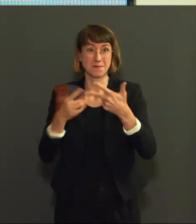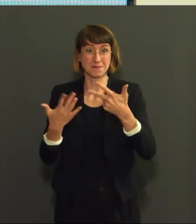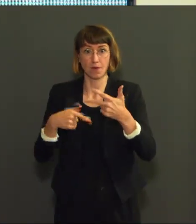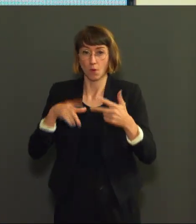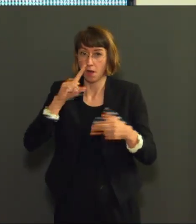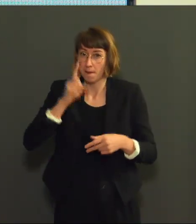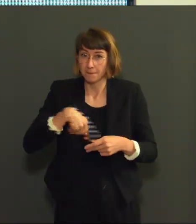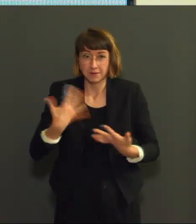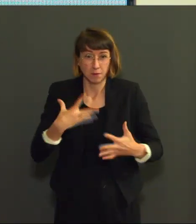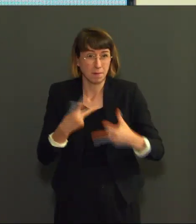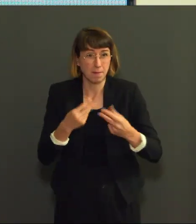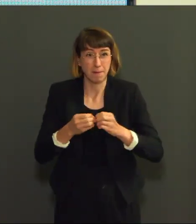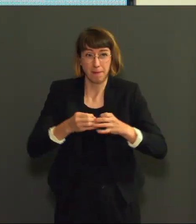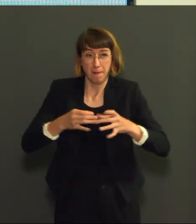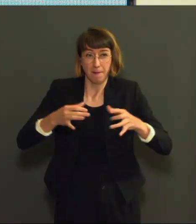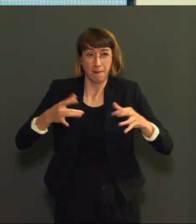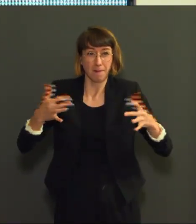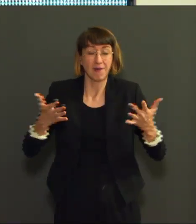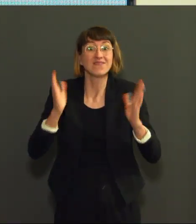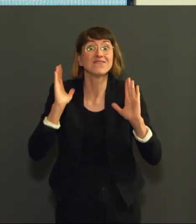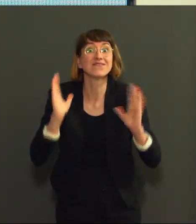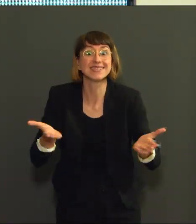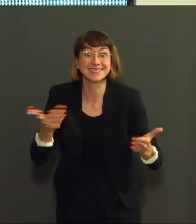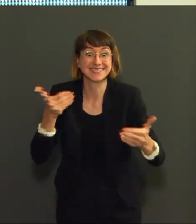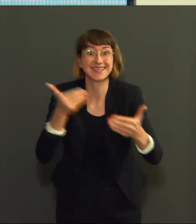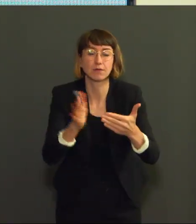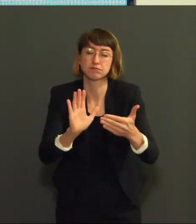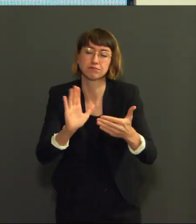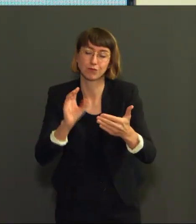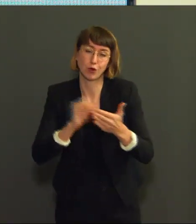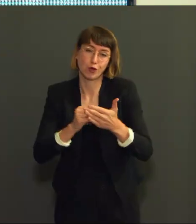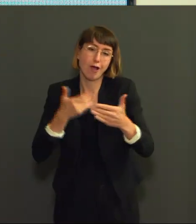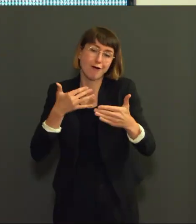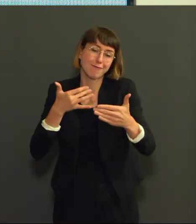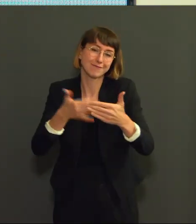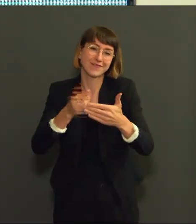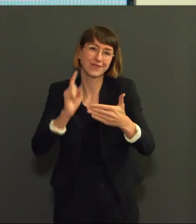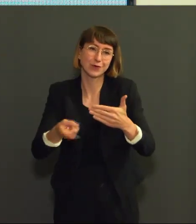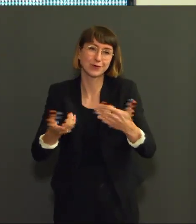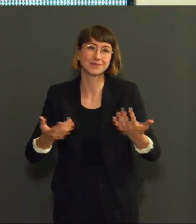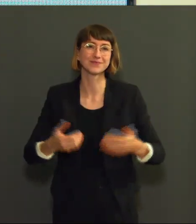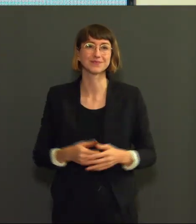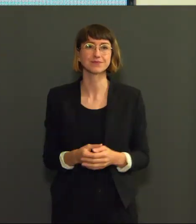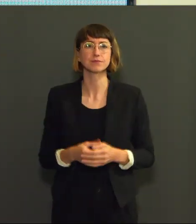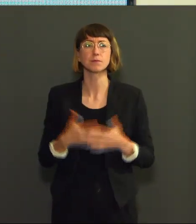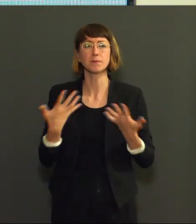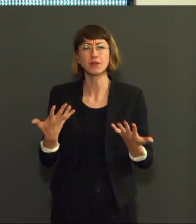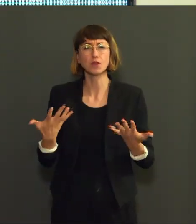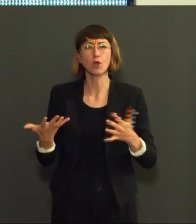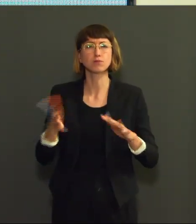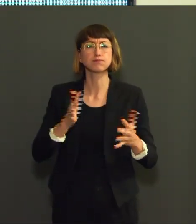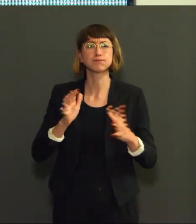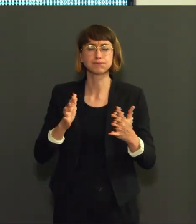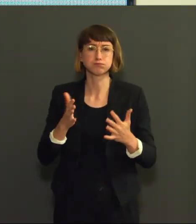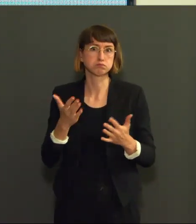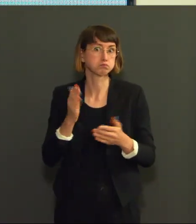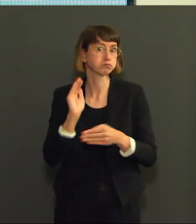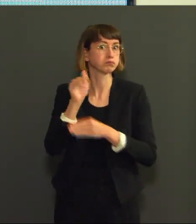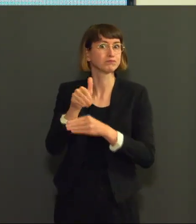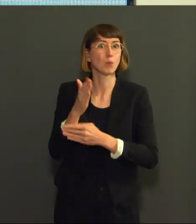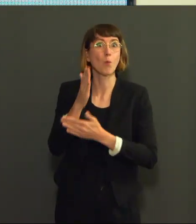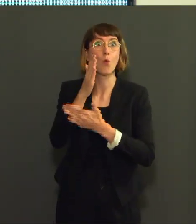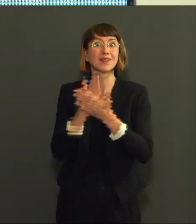terminée. Actuellement, il y a à peu près la moitié, pour être précis, 51,2% de la totalité